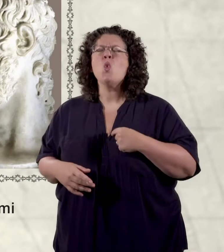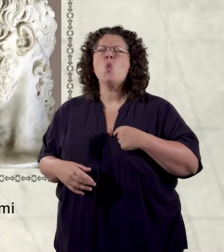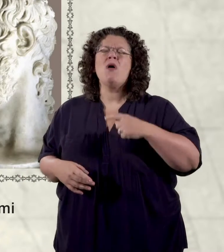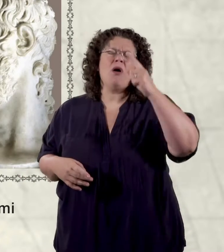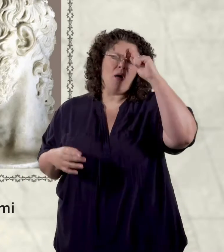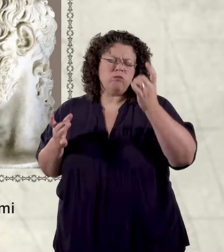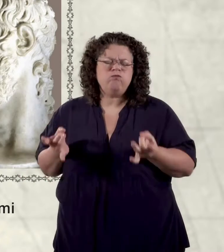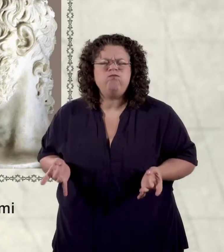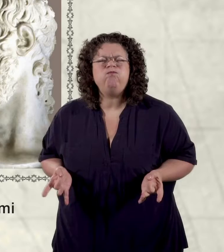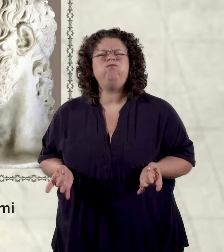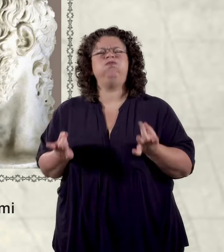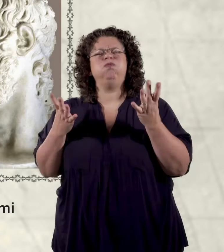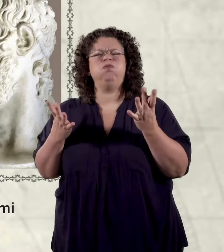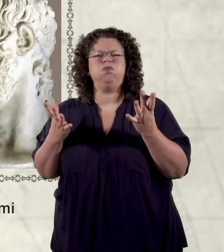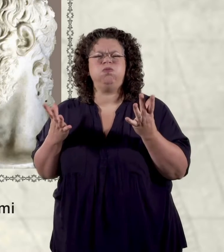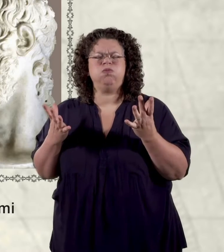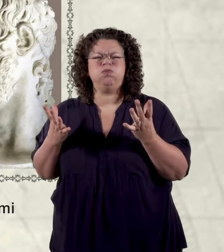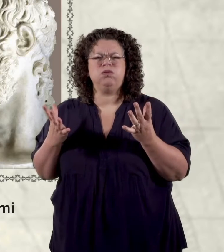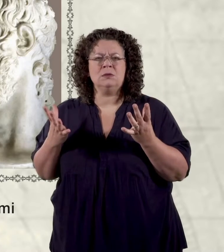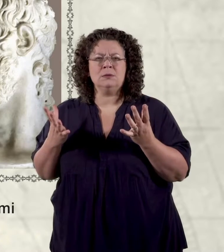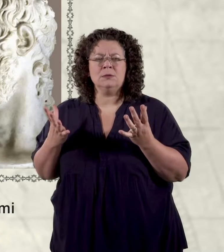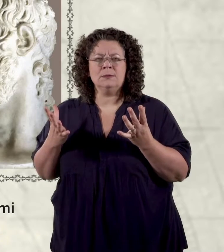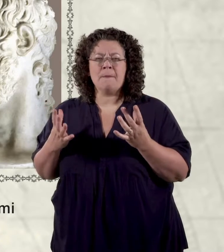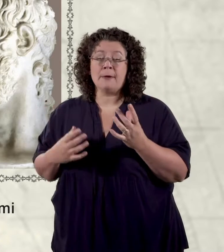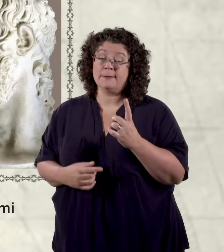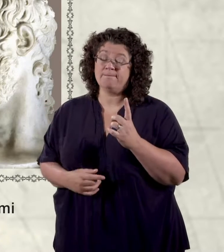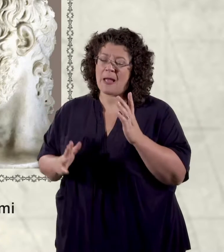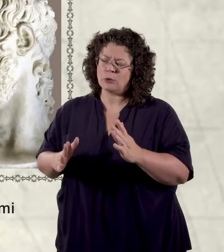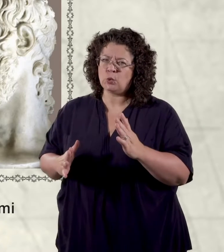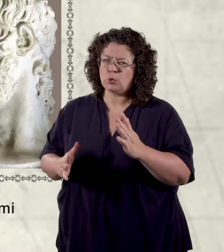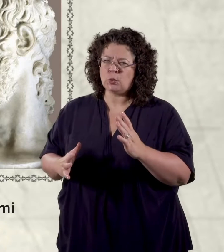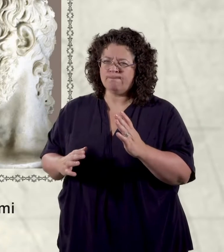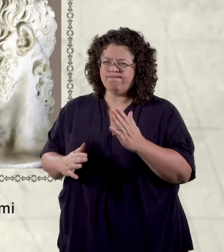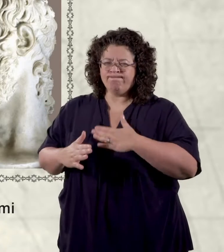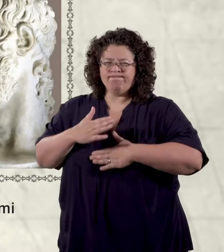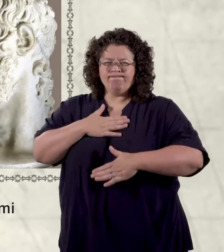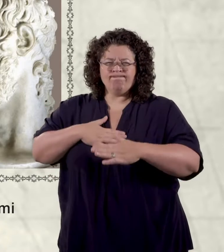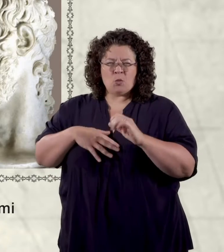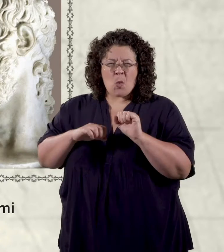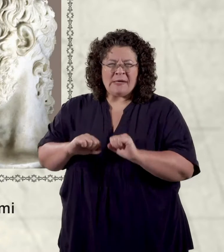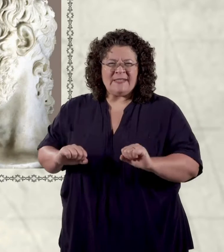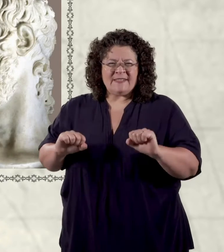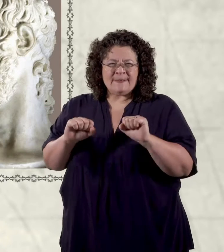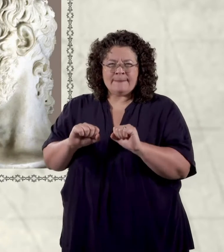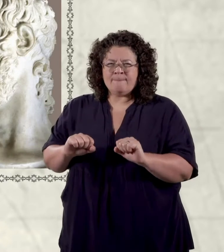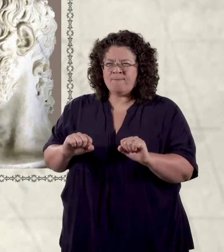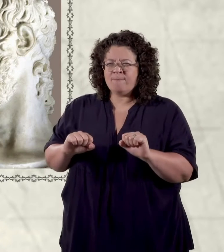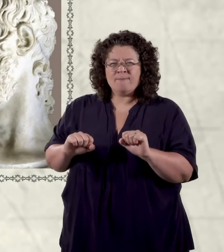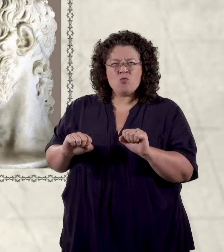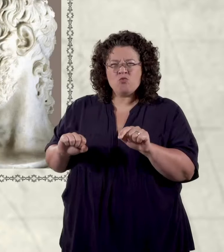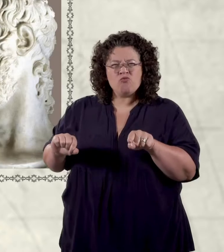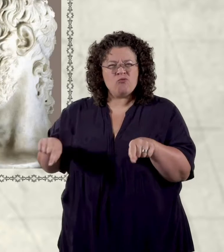Ond, oedd rhaid i mi ddisgwyl am yng nghyfla i ddial.